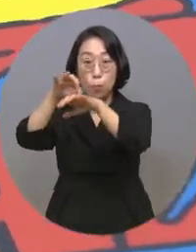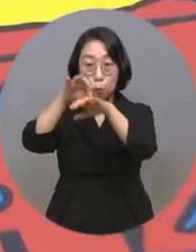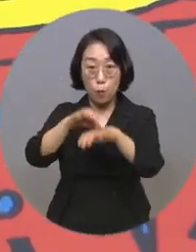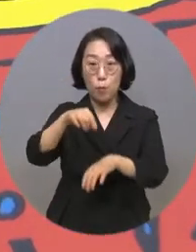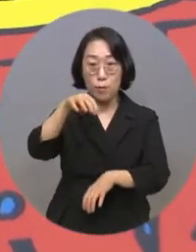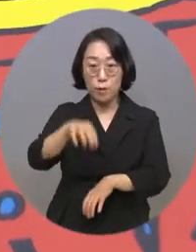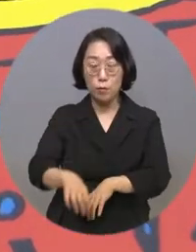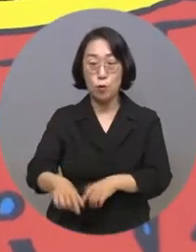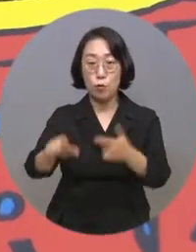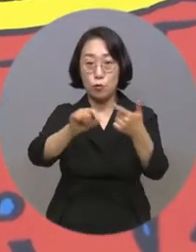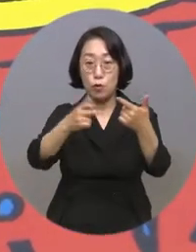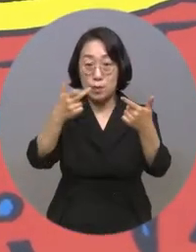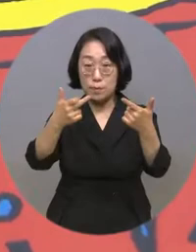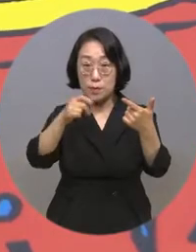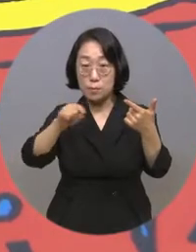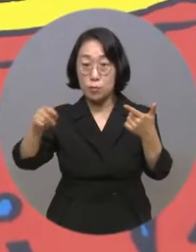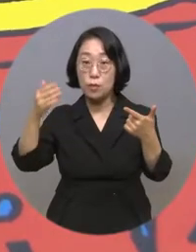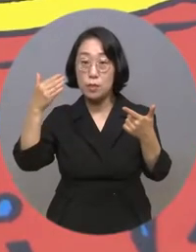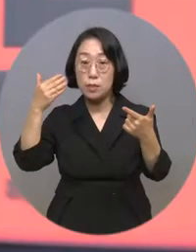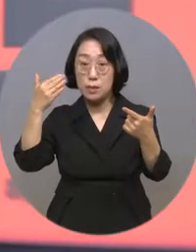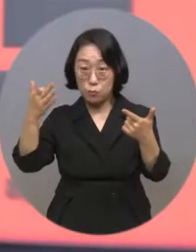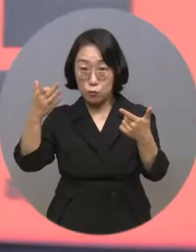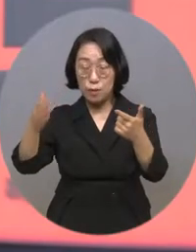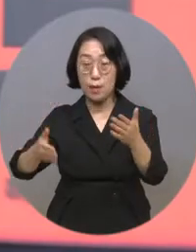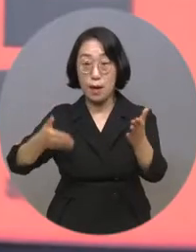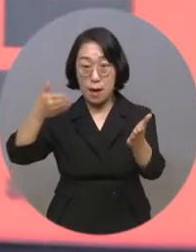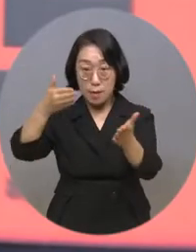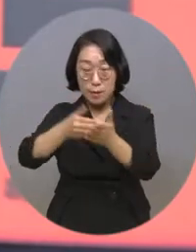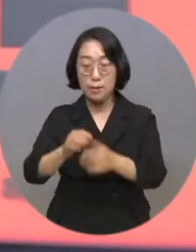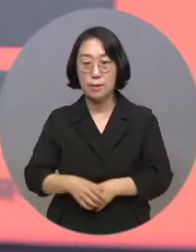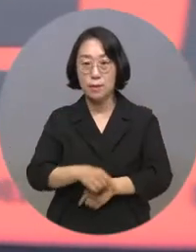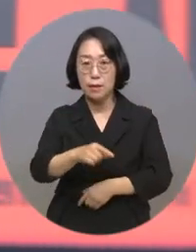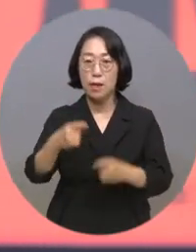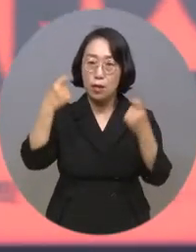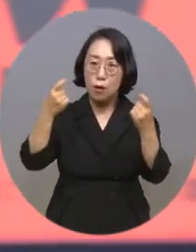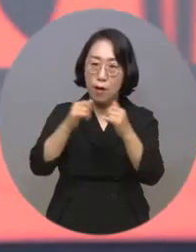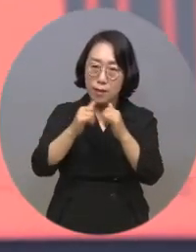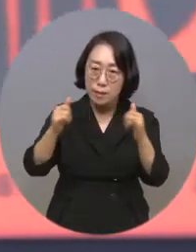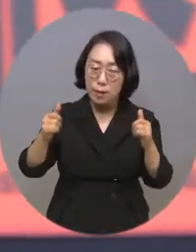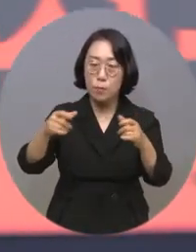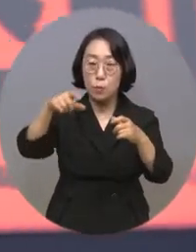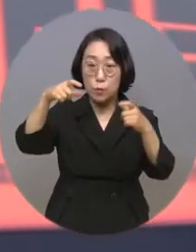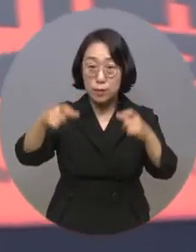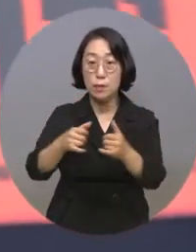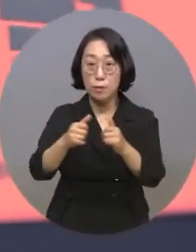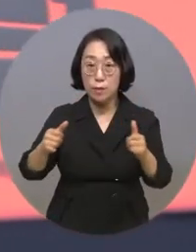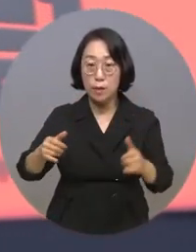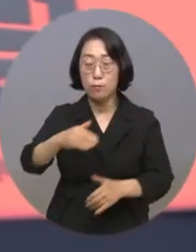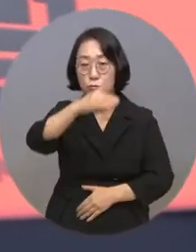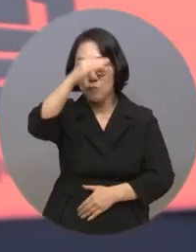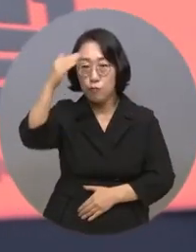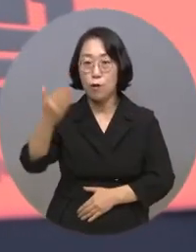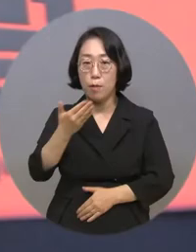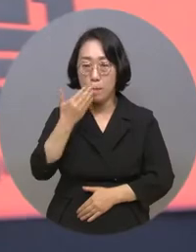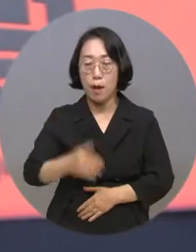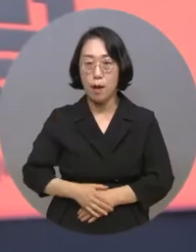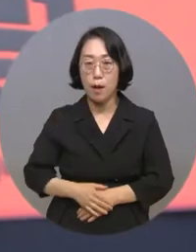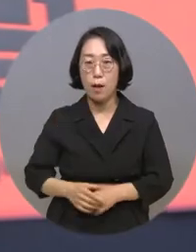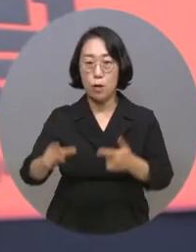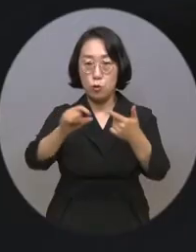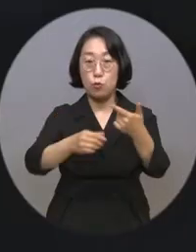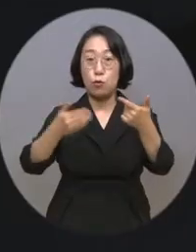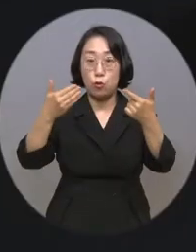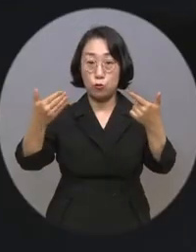6월 17일부터 19일까지 전주시민과 관광객들에게 선보이게 됩니다. 전주시는 지난 6월